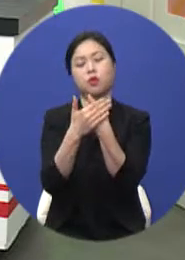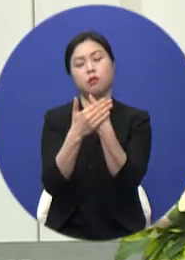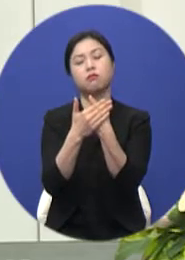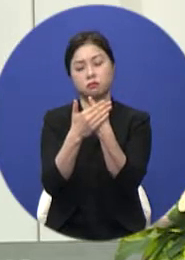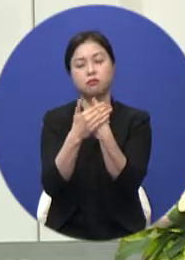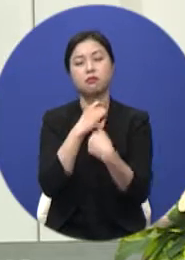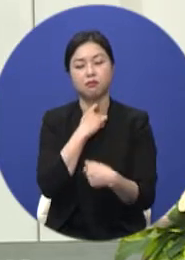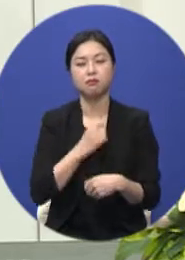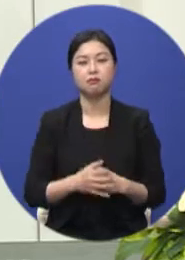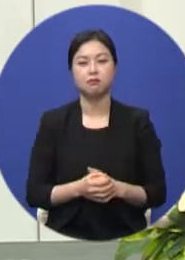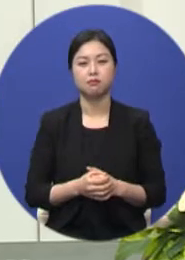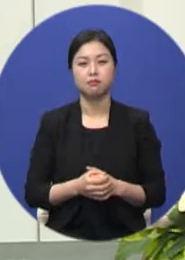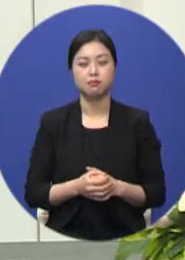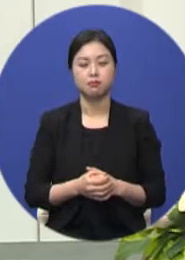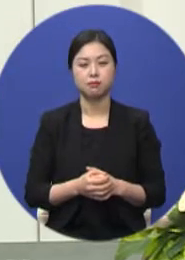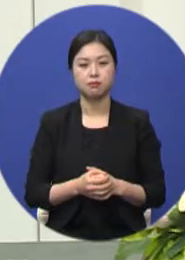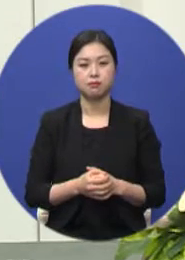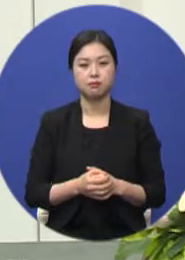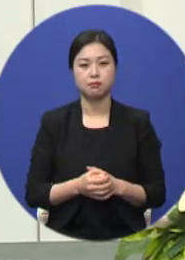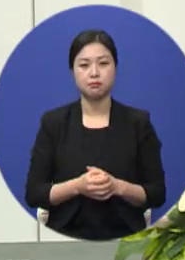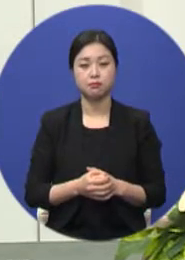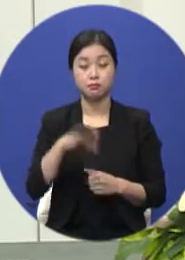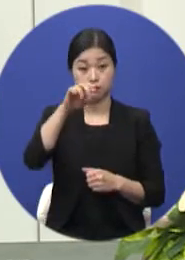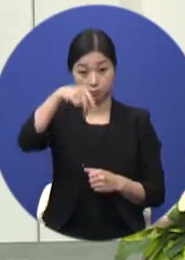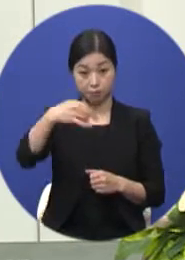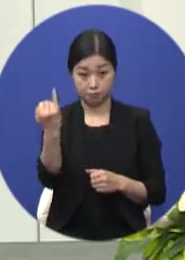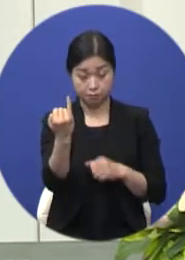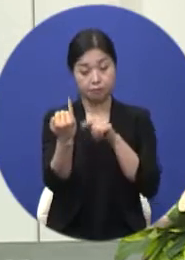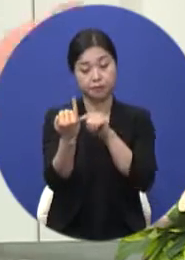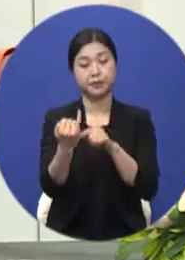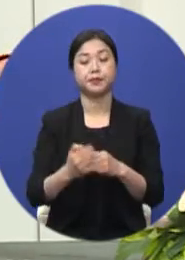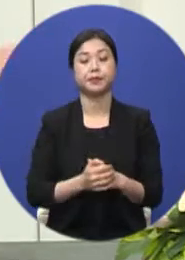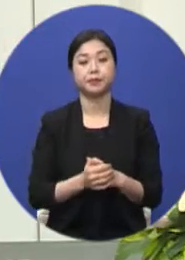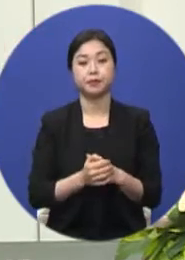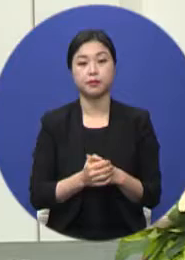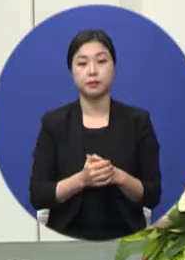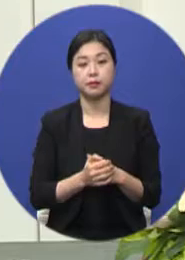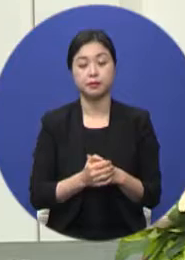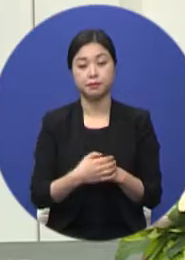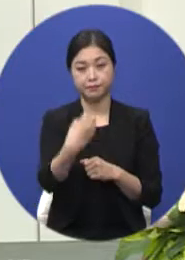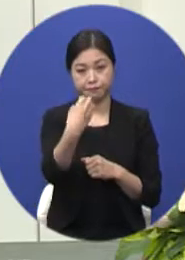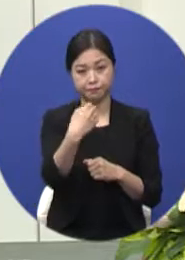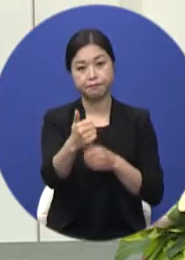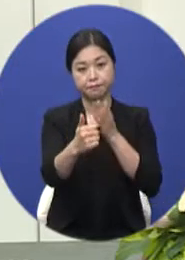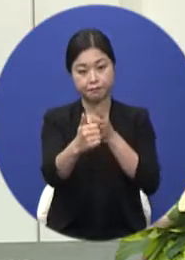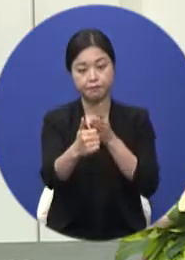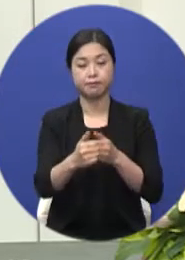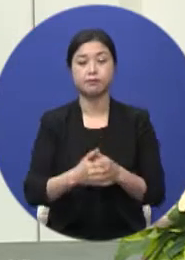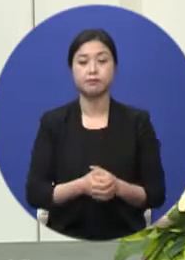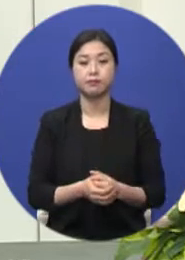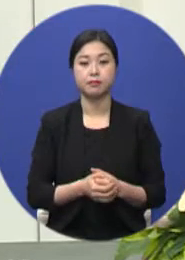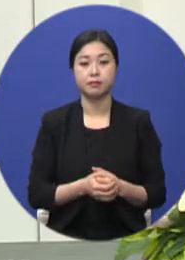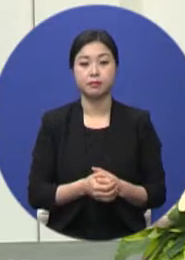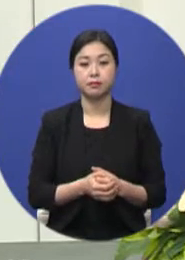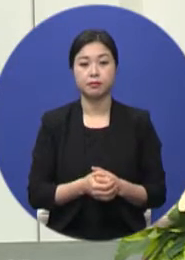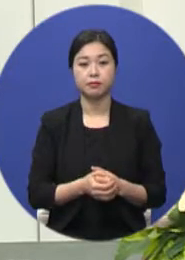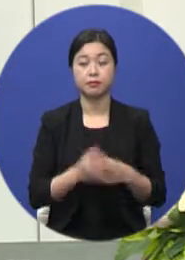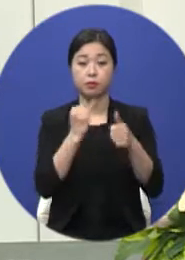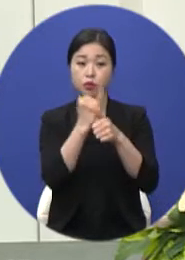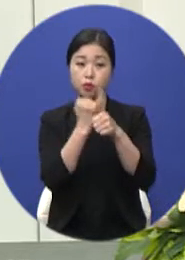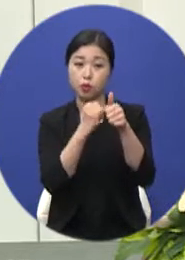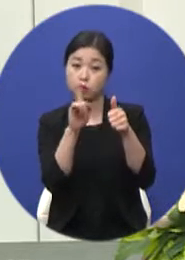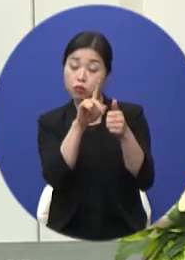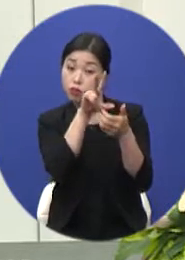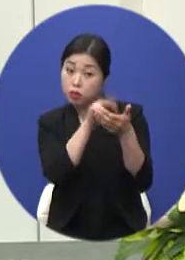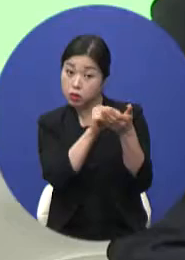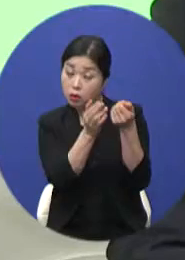저 정신과 전문의 유은정 원장님 나와 계신데 상담을 좀 해주시죠. 그 부부의 어떤 문제